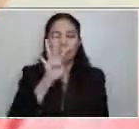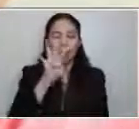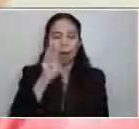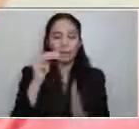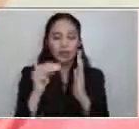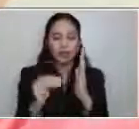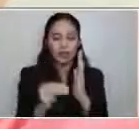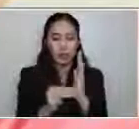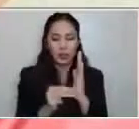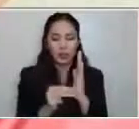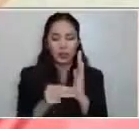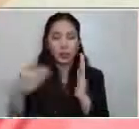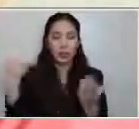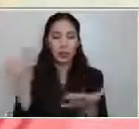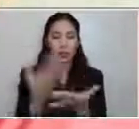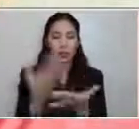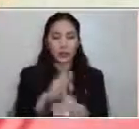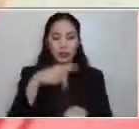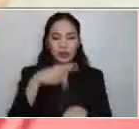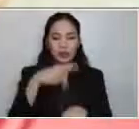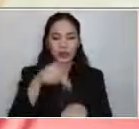ilalagay, dadalhin yan sa mga probinsya?